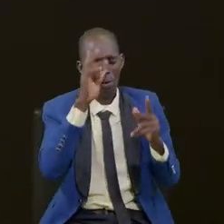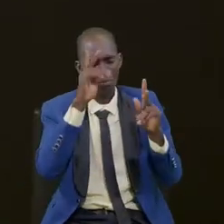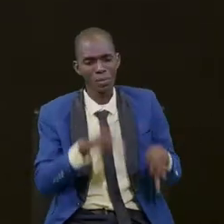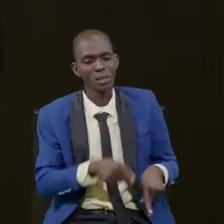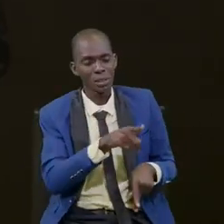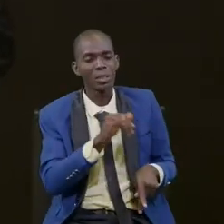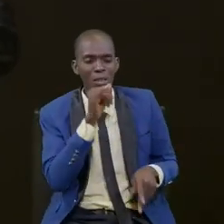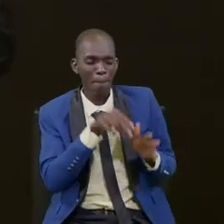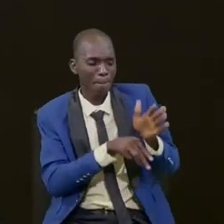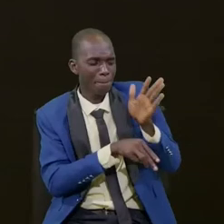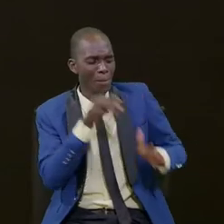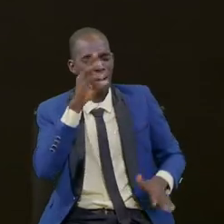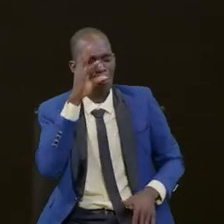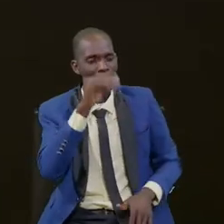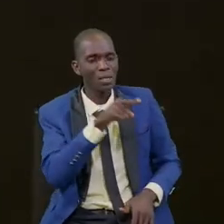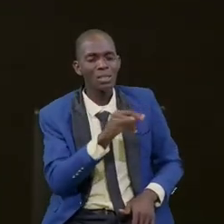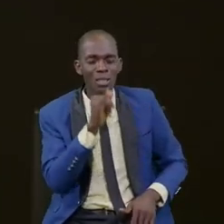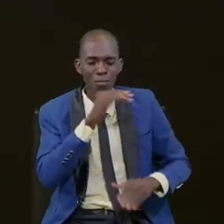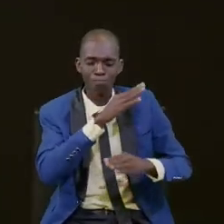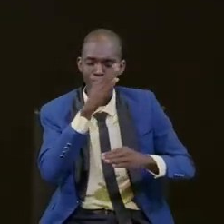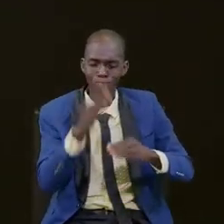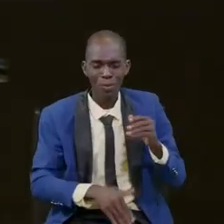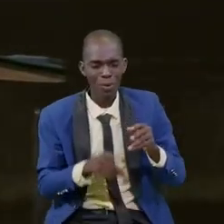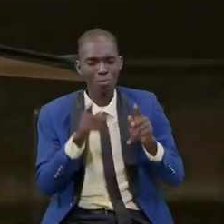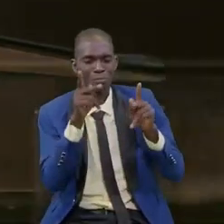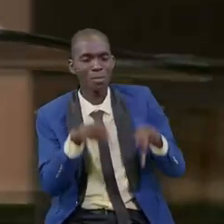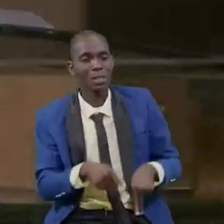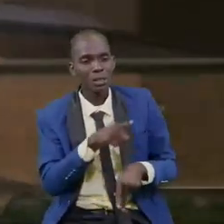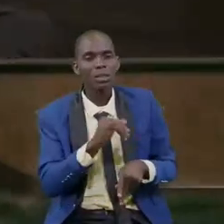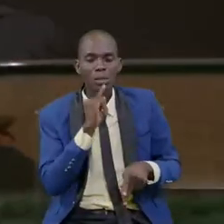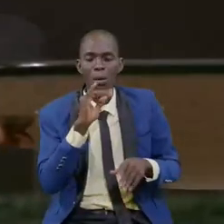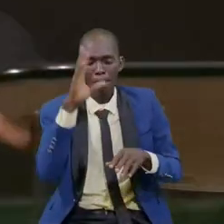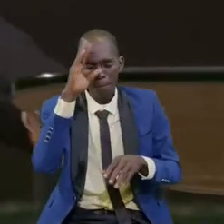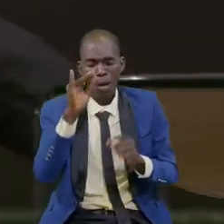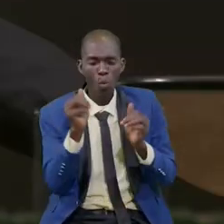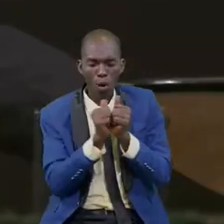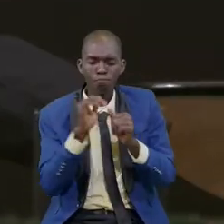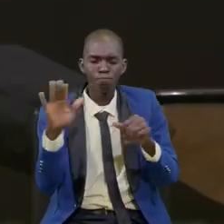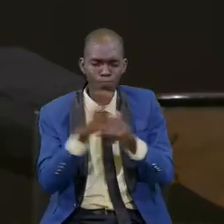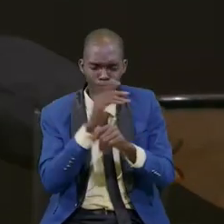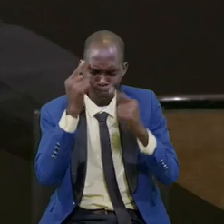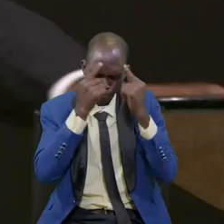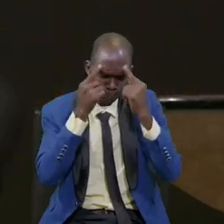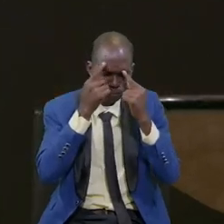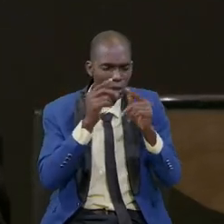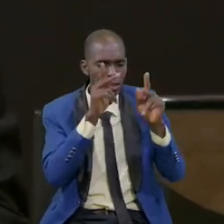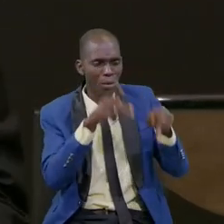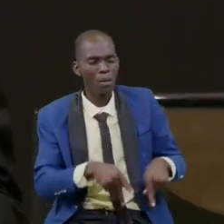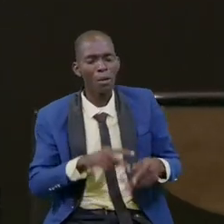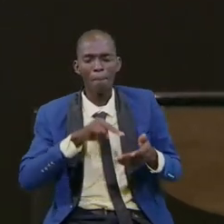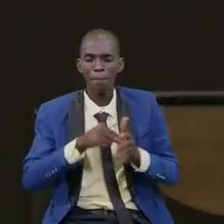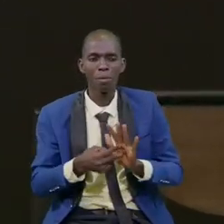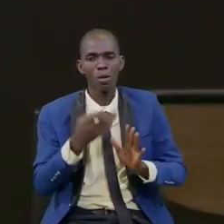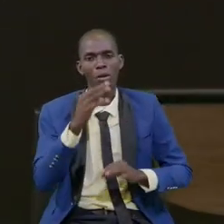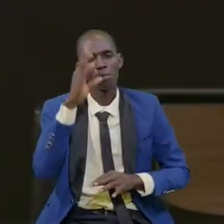si quelqu'un ne branche point en parole, c'est un homme parfait, un homme déterminé, un homme